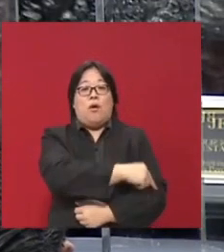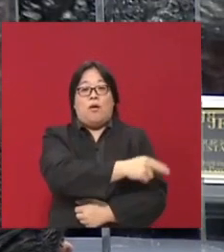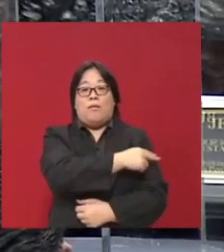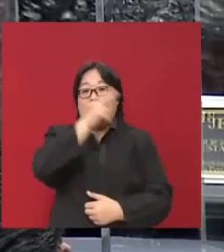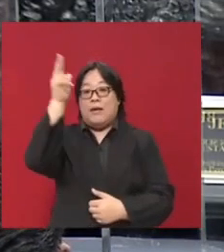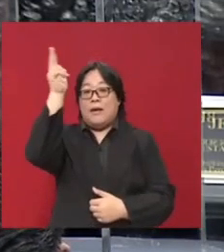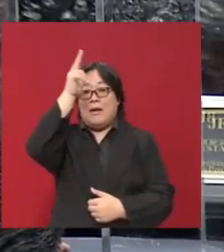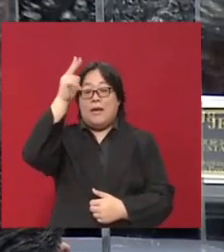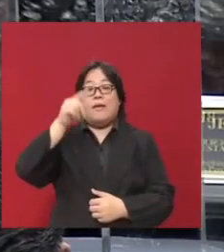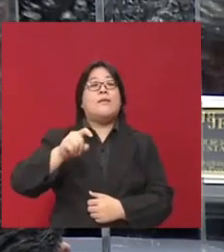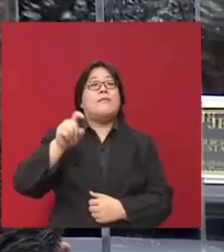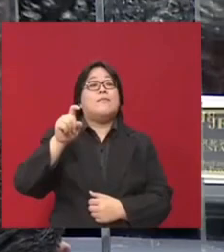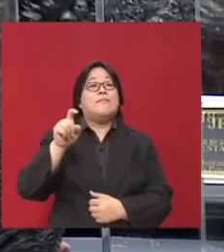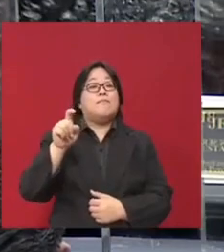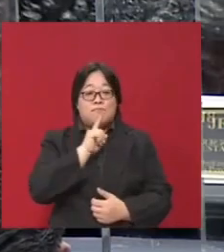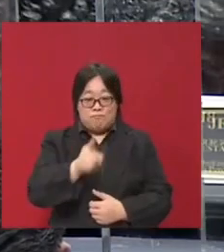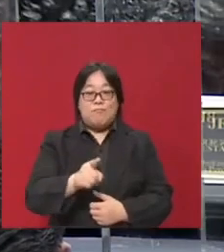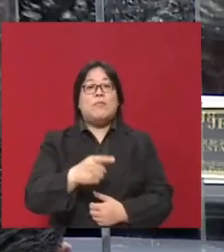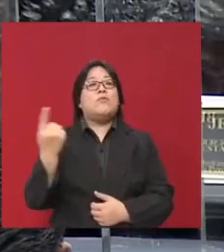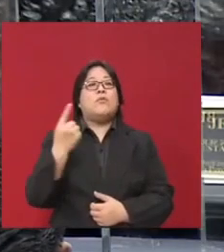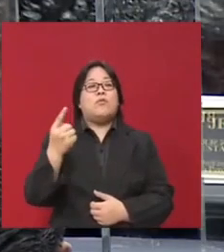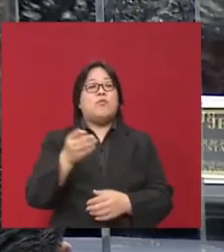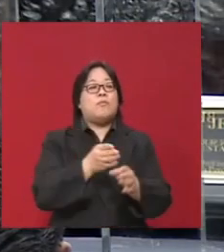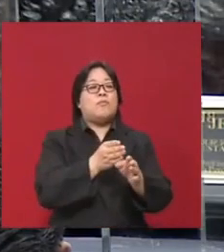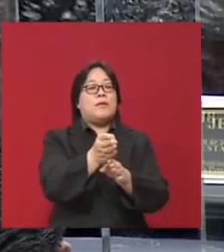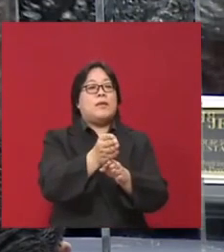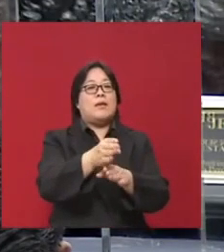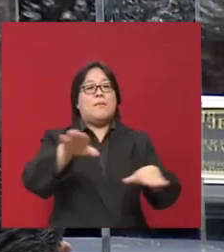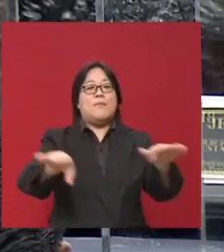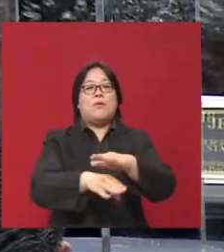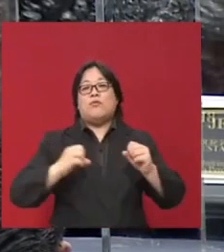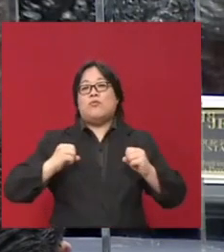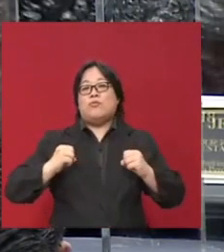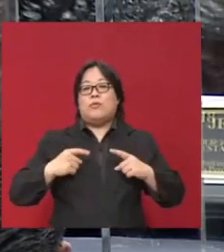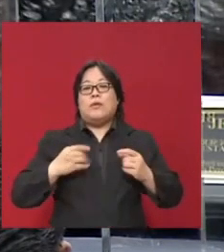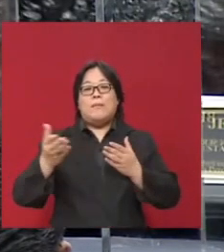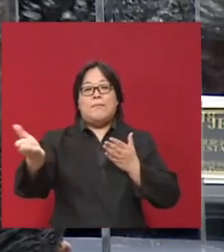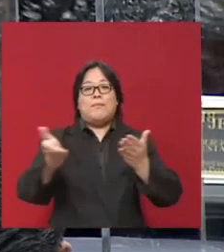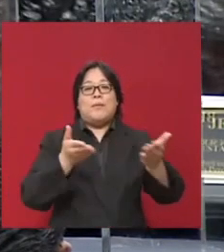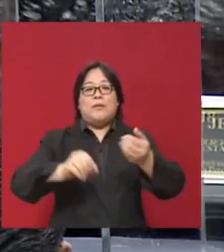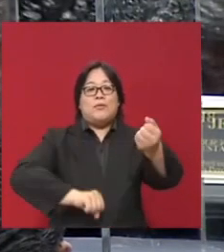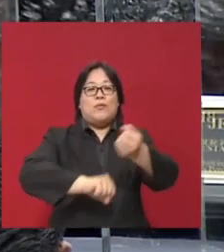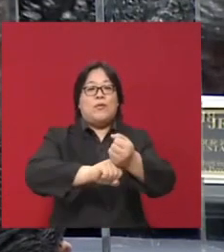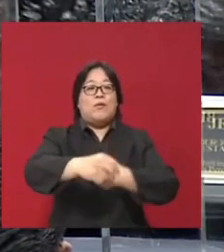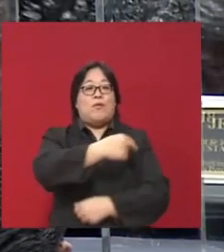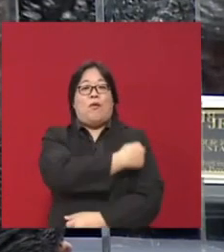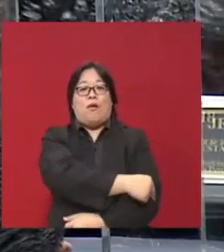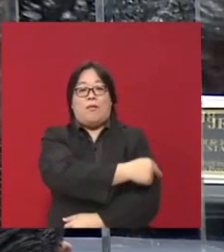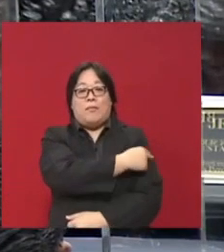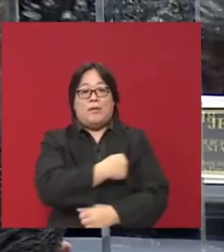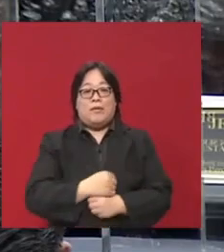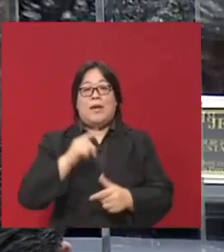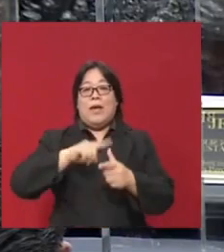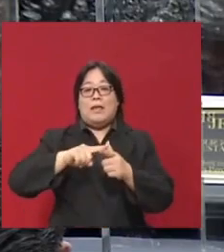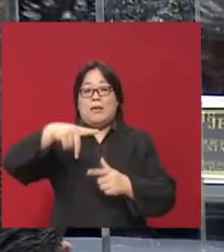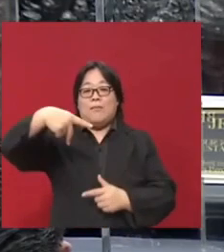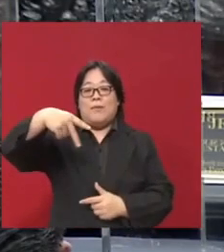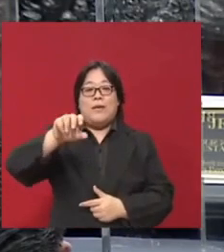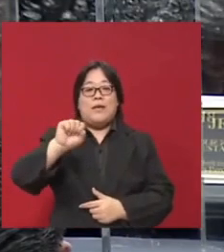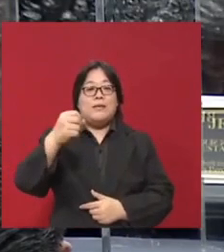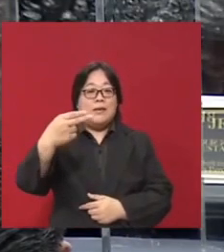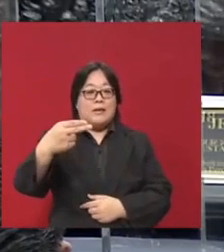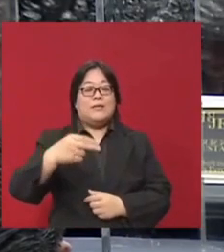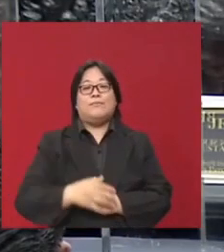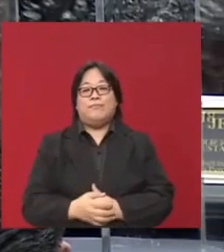Hospital kerajaan memerlukan merupakan salah satu sekop di bawah penswastaan penghormatan sokongan Hospital atau PSS